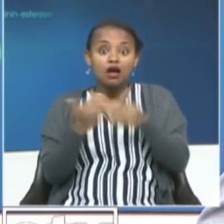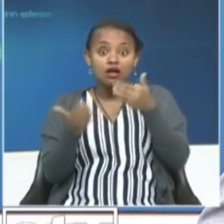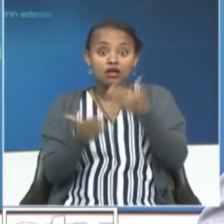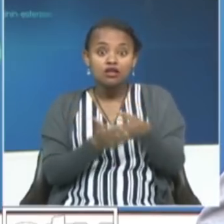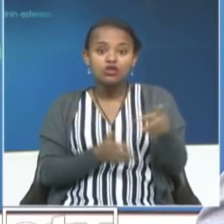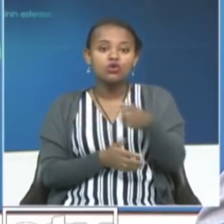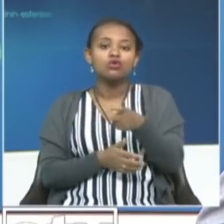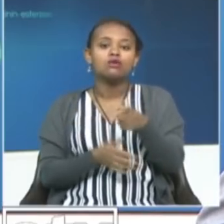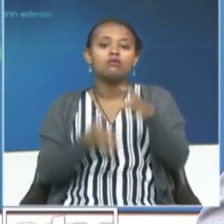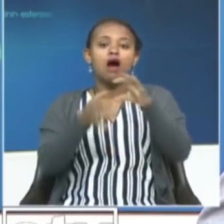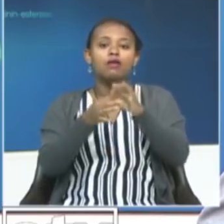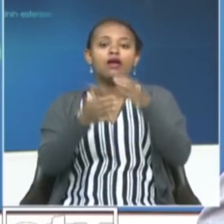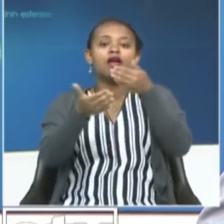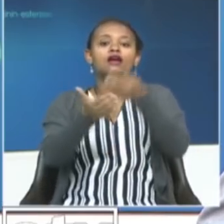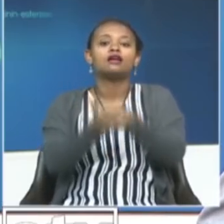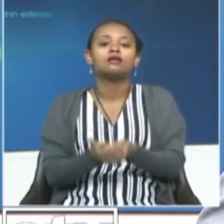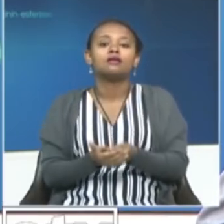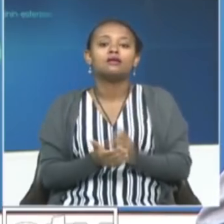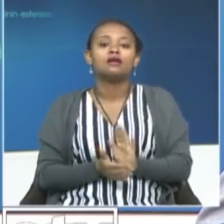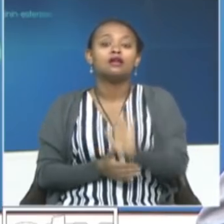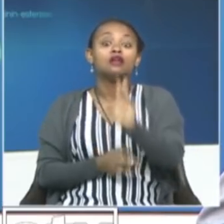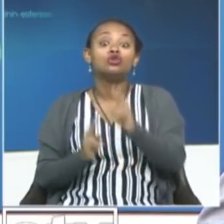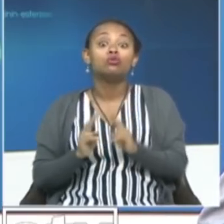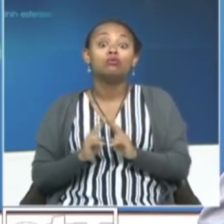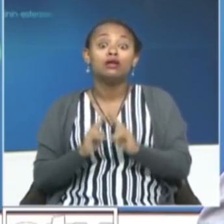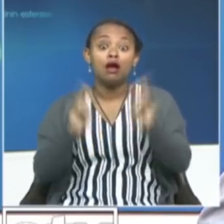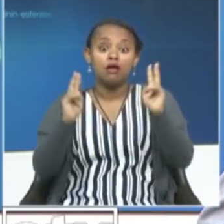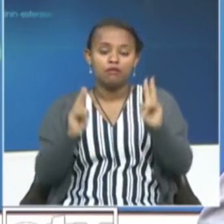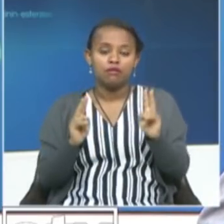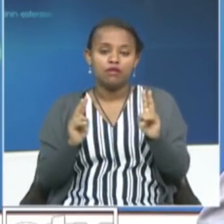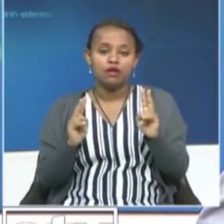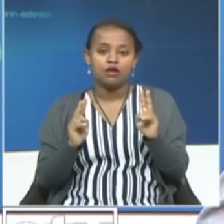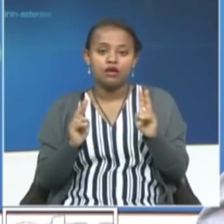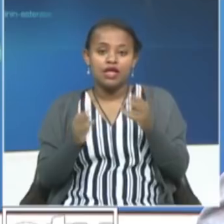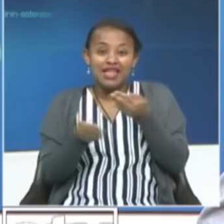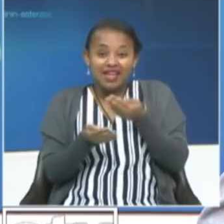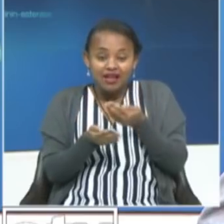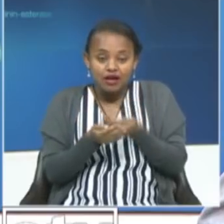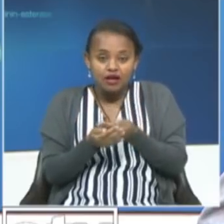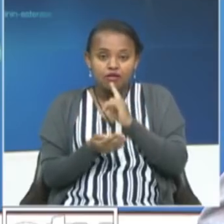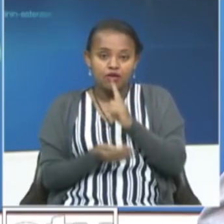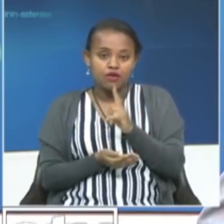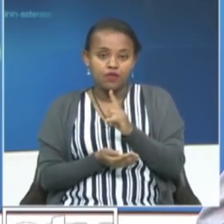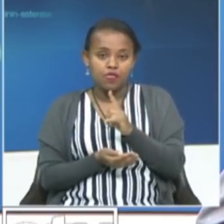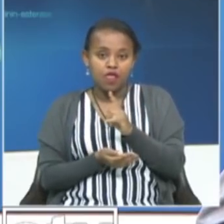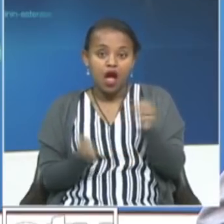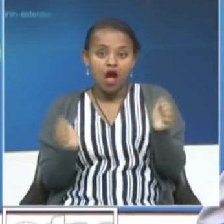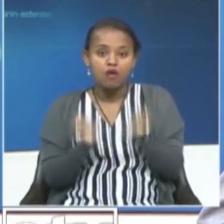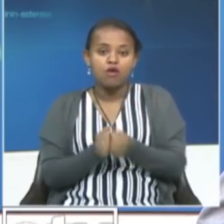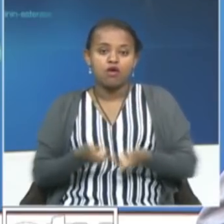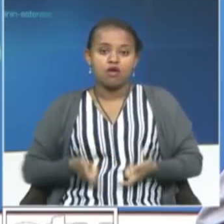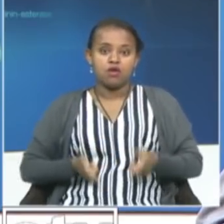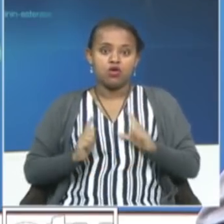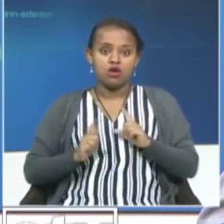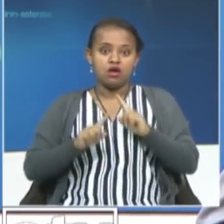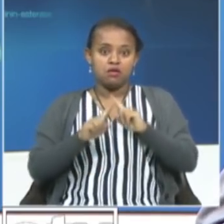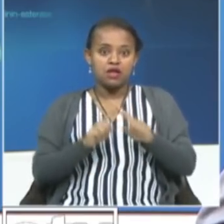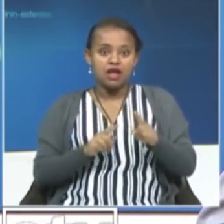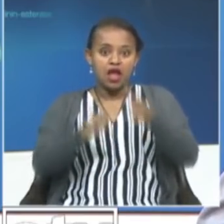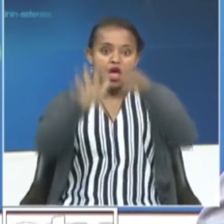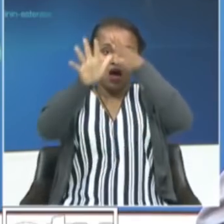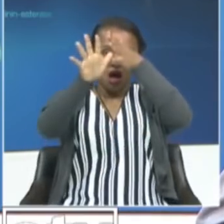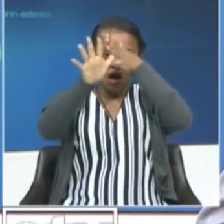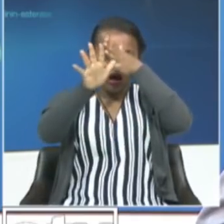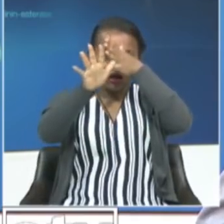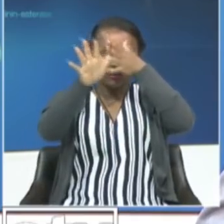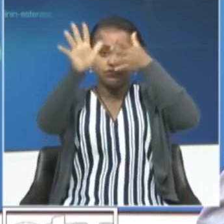አንደኛው ማህበራዊ ቅርርብነታቸው በጣም የቀረበ እና የአብሮ የመኖር በተለይ አያት ቅድመ አያት